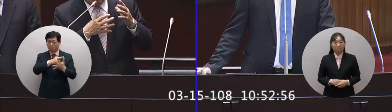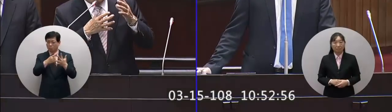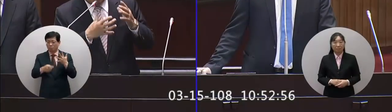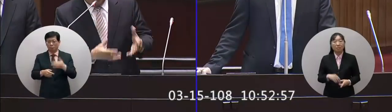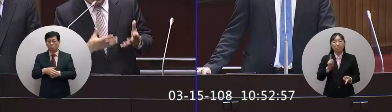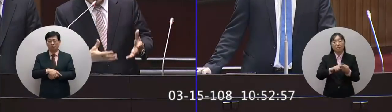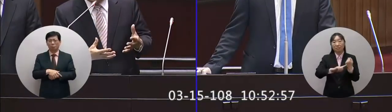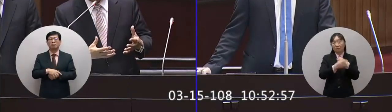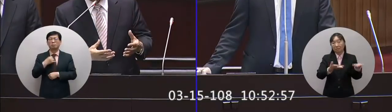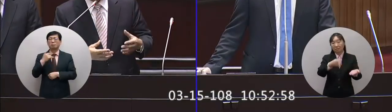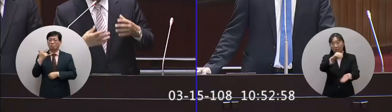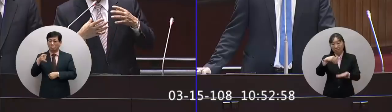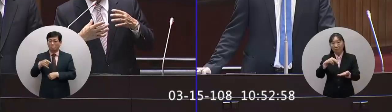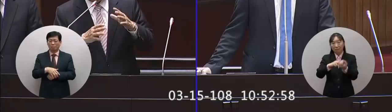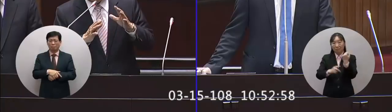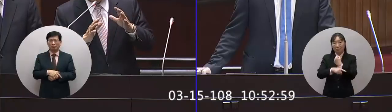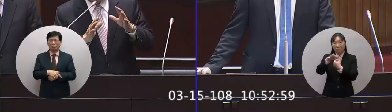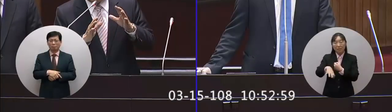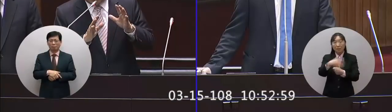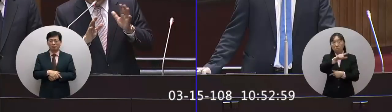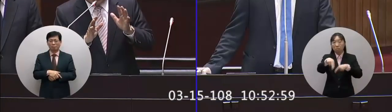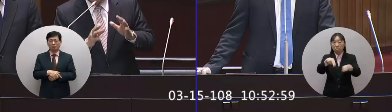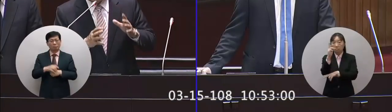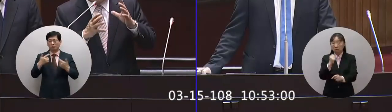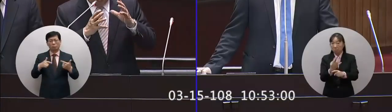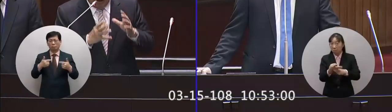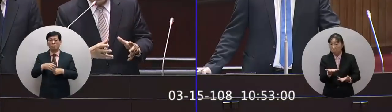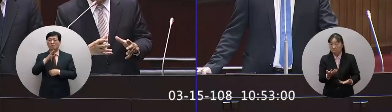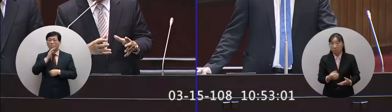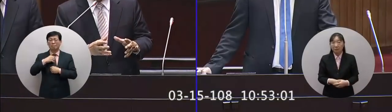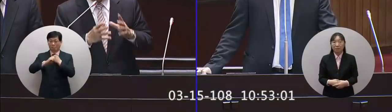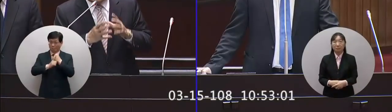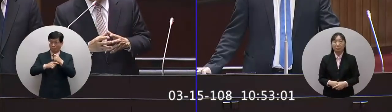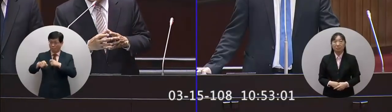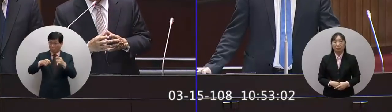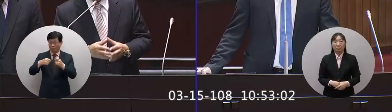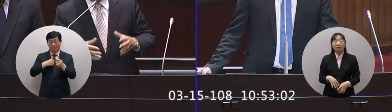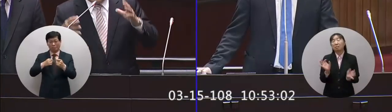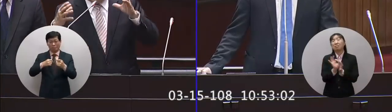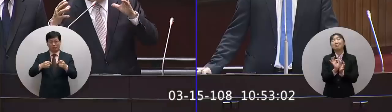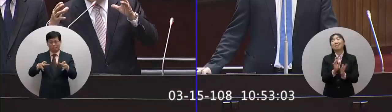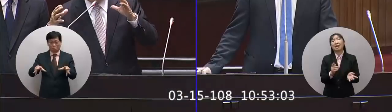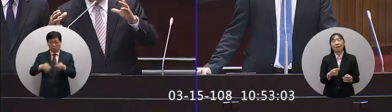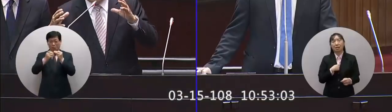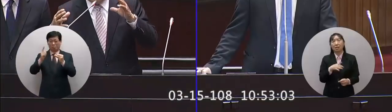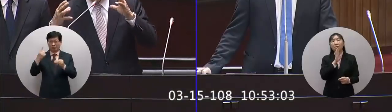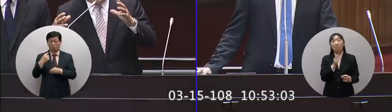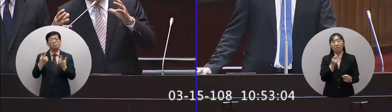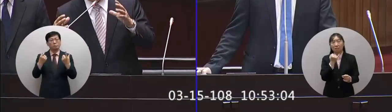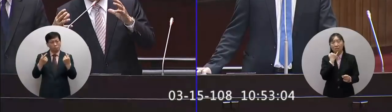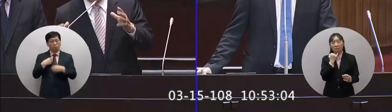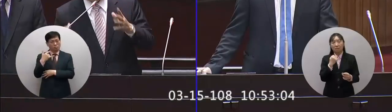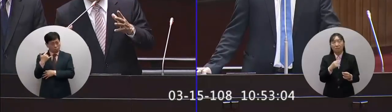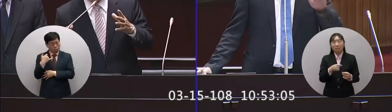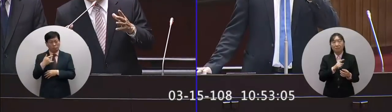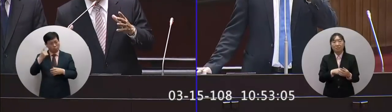要 法案提来立法院，不是行政作业吗？ 不是，是法案的形成。 没关系啊，我一样一样哈， 也要